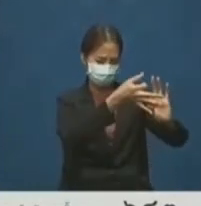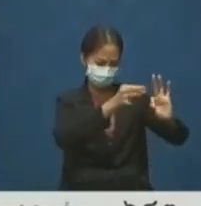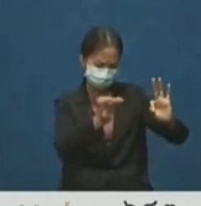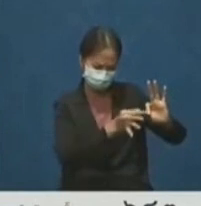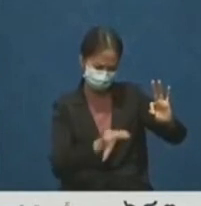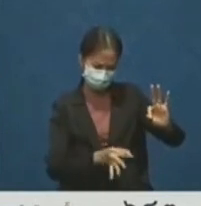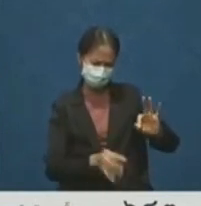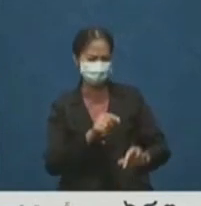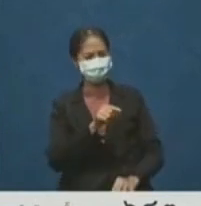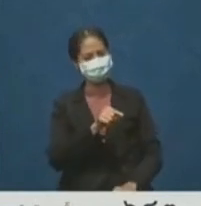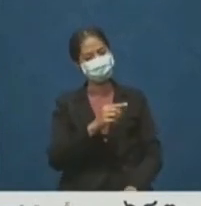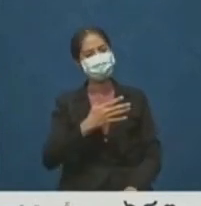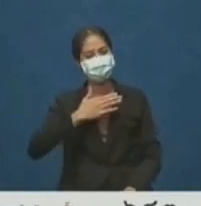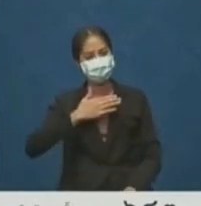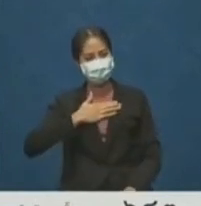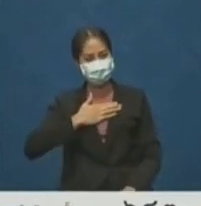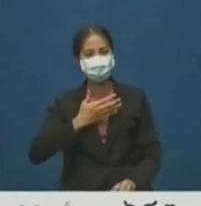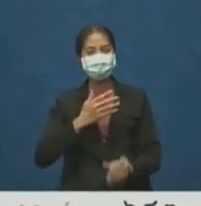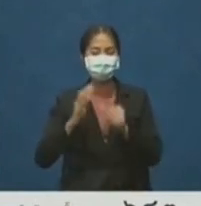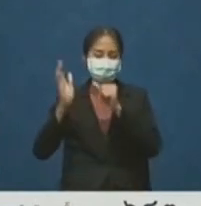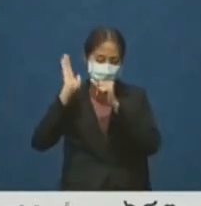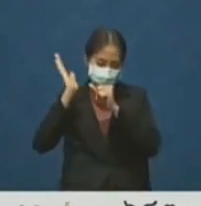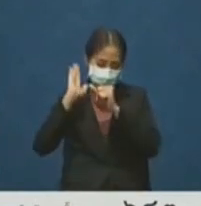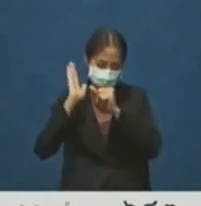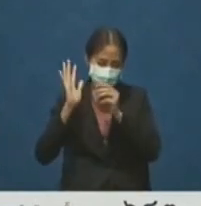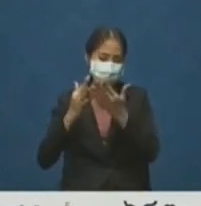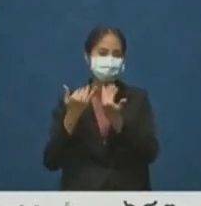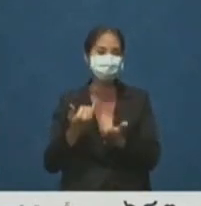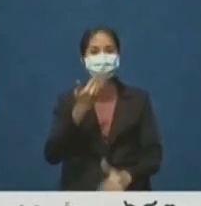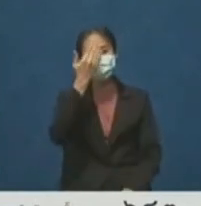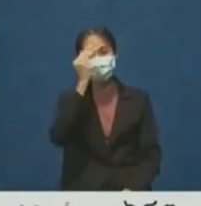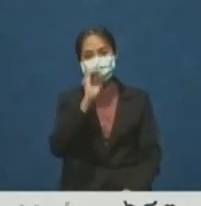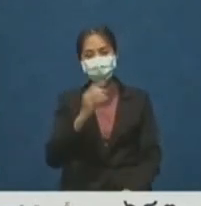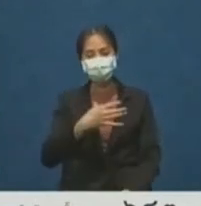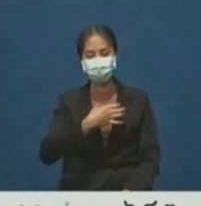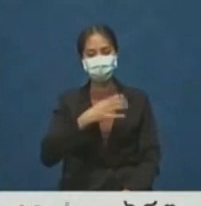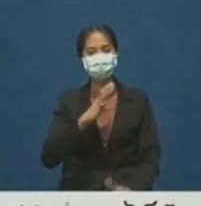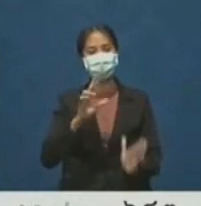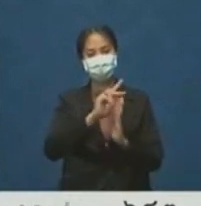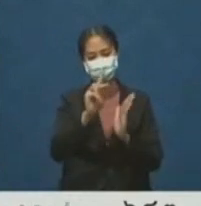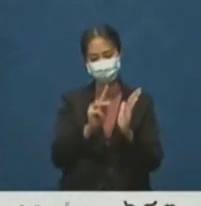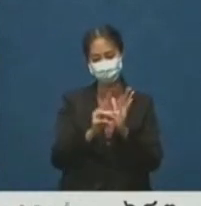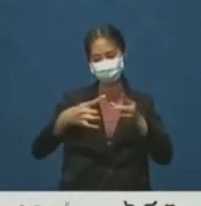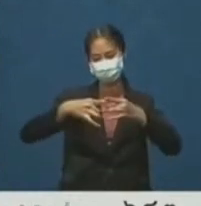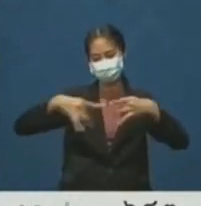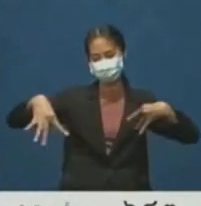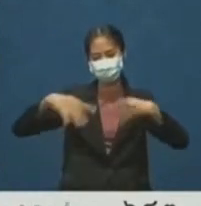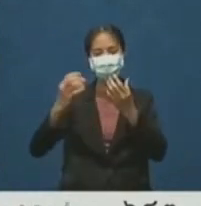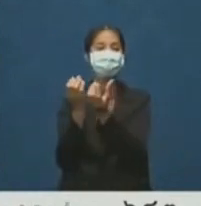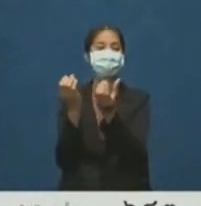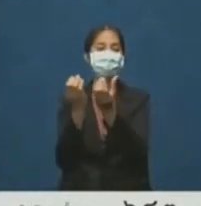าเขียนผมจึงสงวนคำแปรยติเพื่ออย่างน้อยที่สุดเนี่ยไม่ให้กฎหมายฉบับนี้ขัดรัฐธร